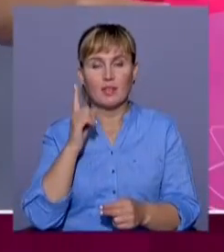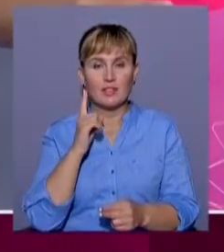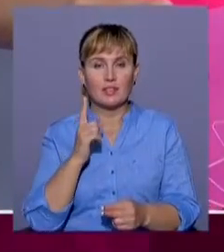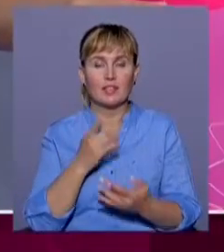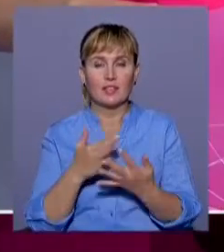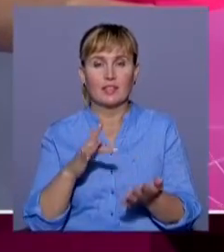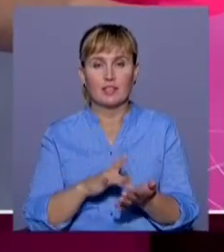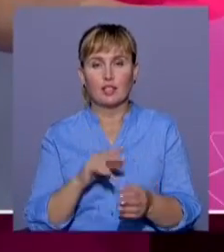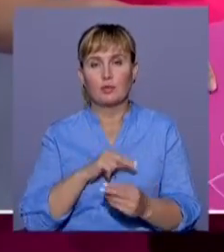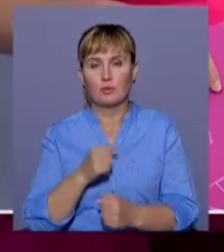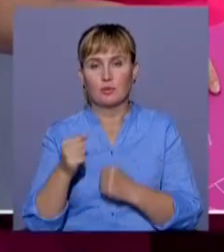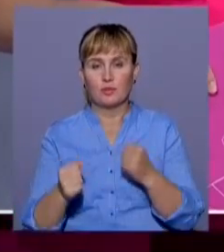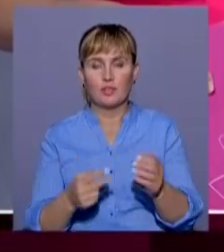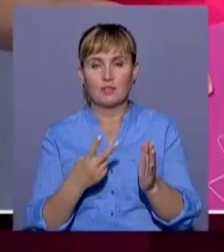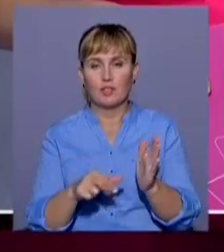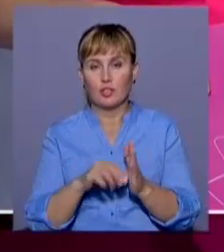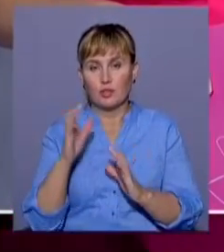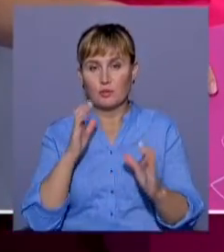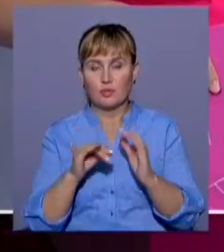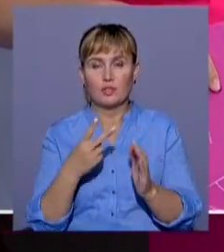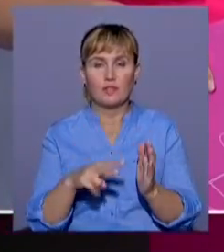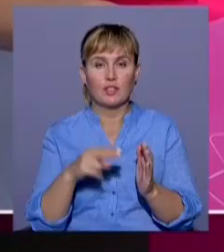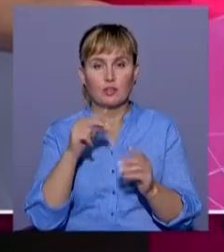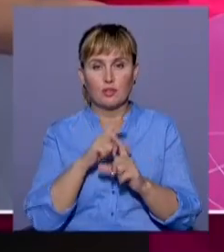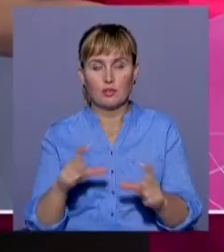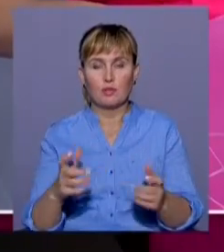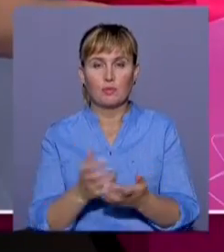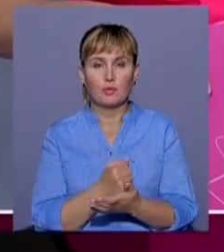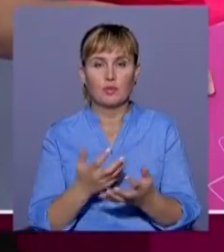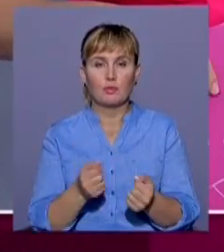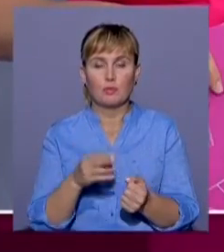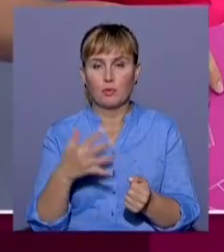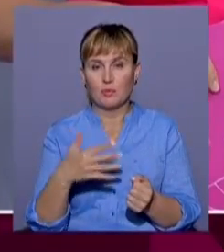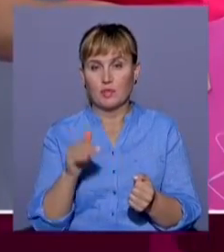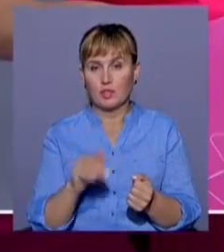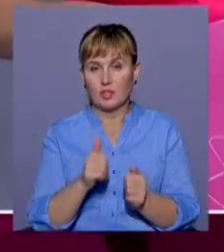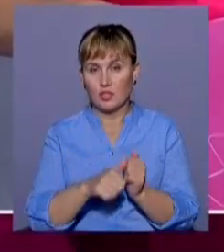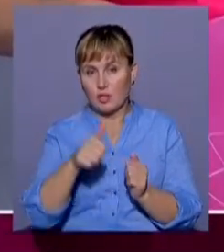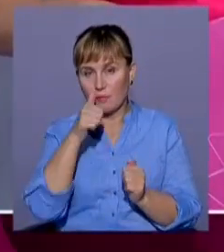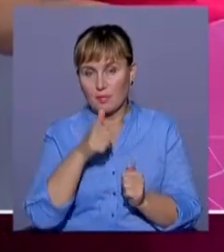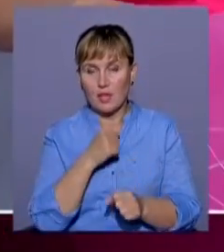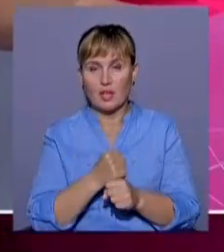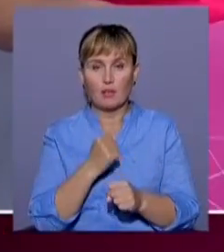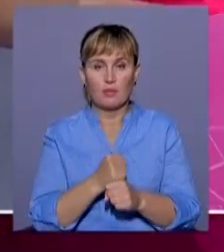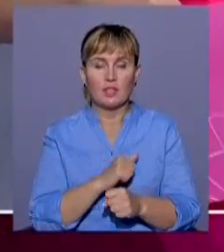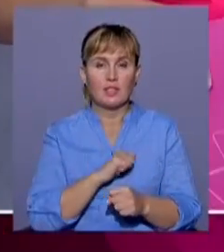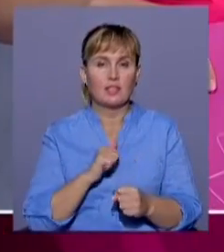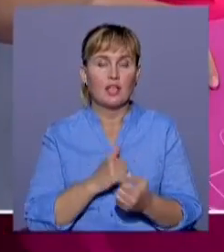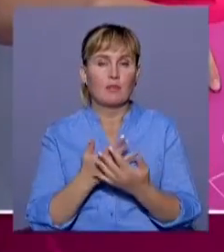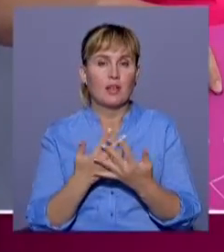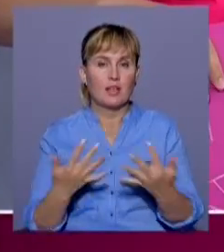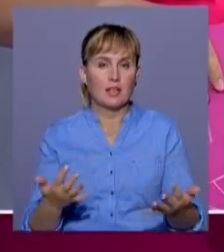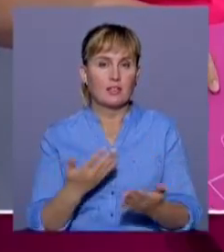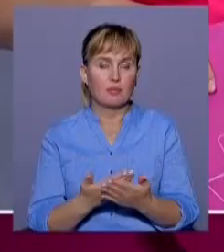ресурсный центр трудоустроил 26 студентов и 20 школьников. Получать они будут по 50 тысяч ежемесячно. Работа самая